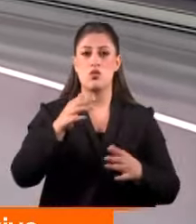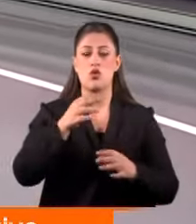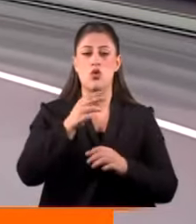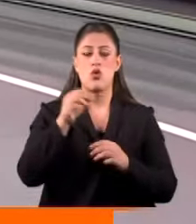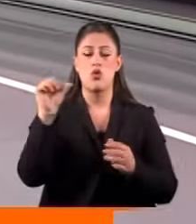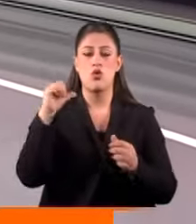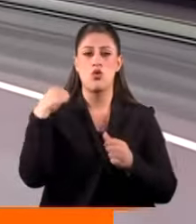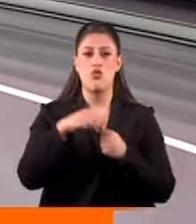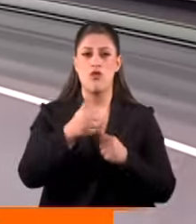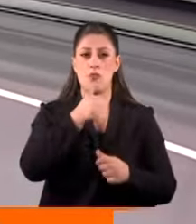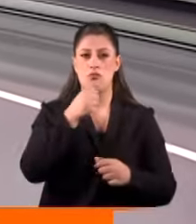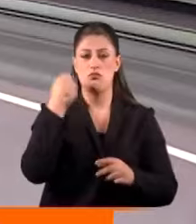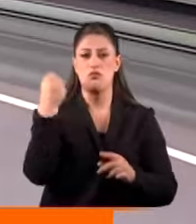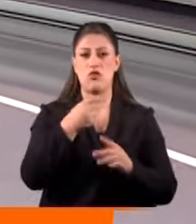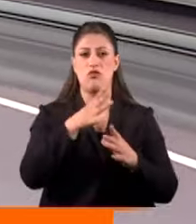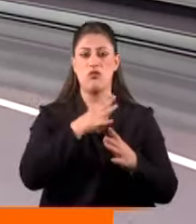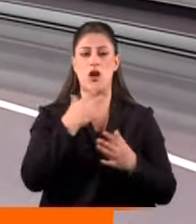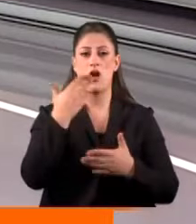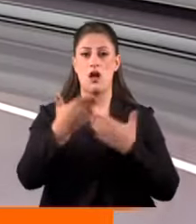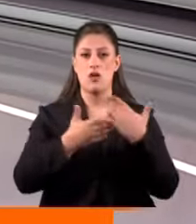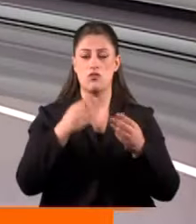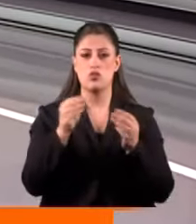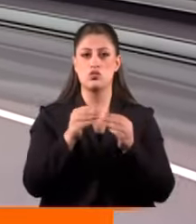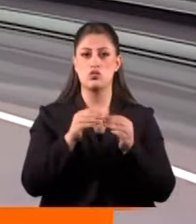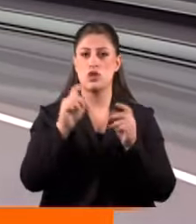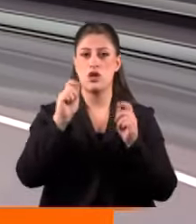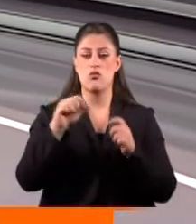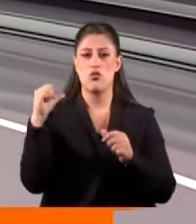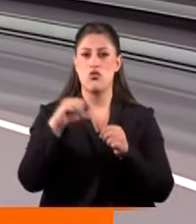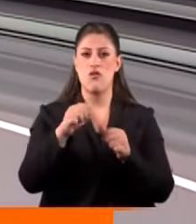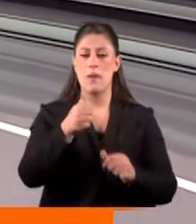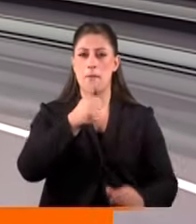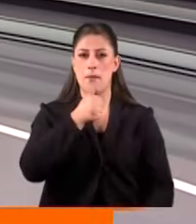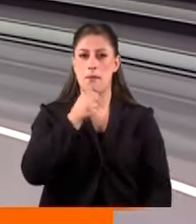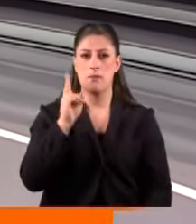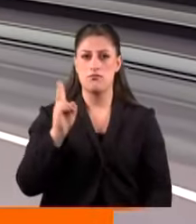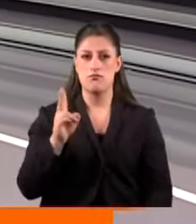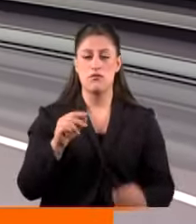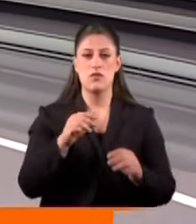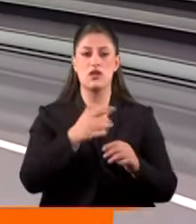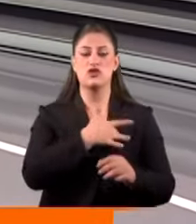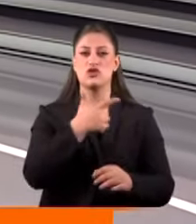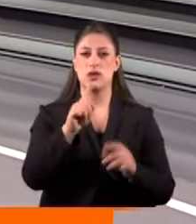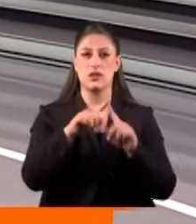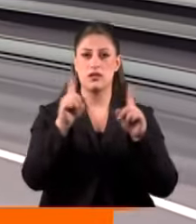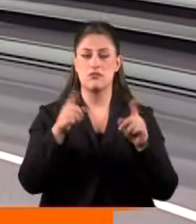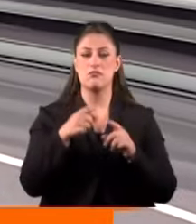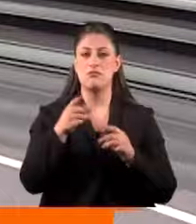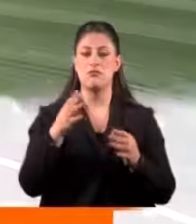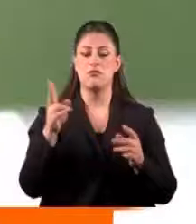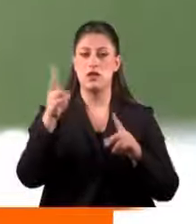şiddet uyguladığını anlatmıştı. Suçlanan üvey baba yayına katıldı ve bakın neler anlattı.